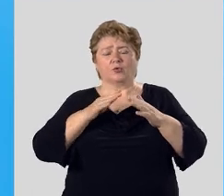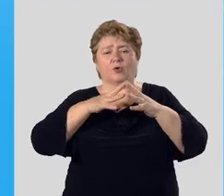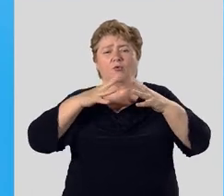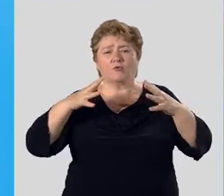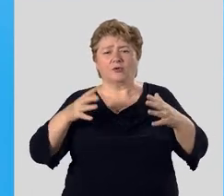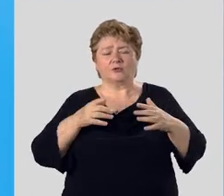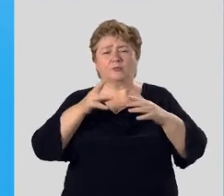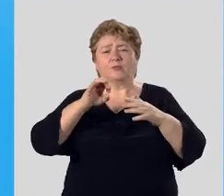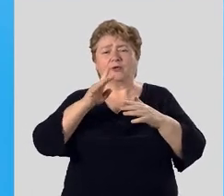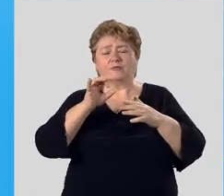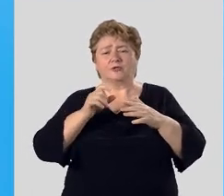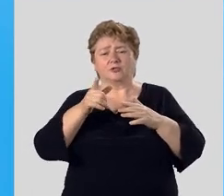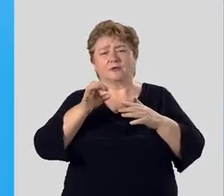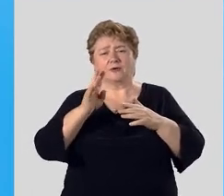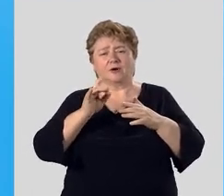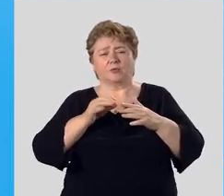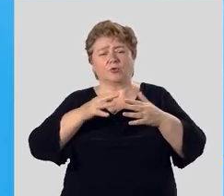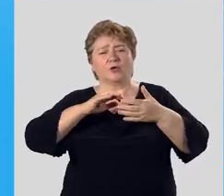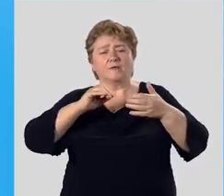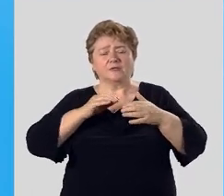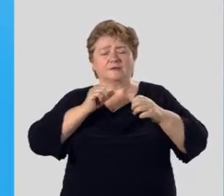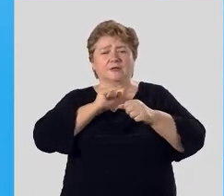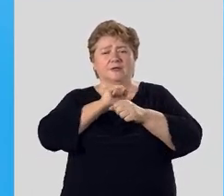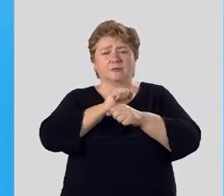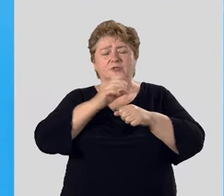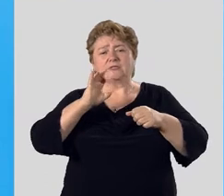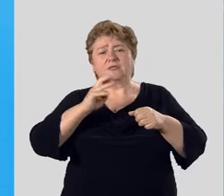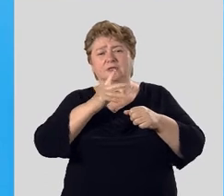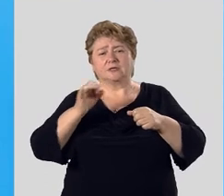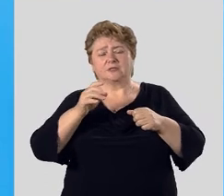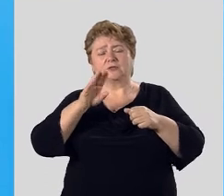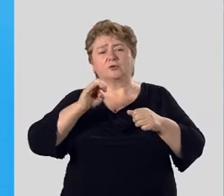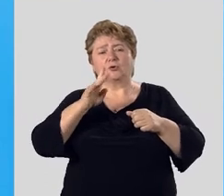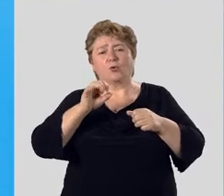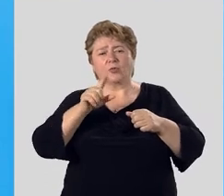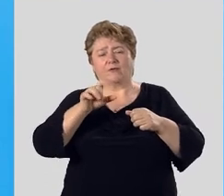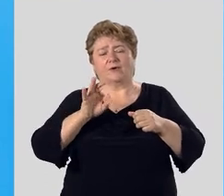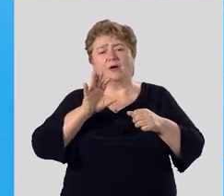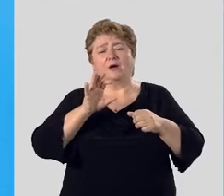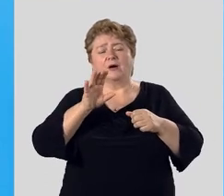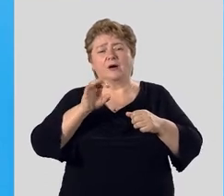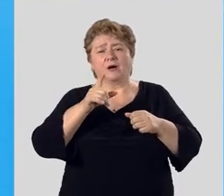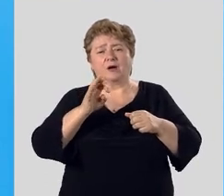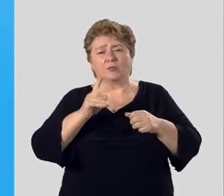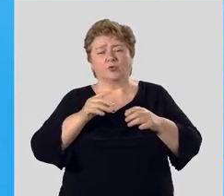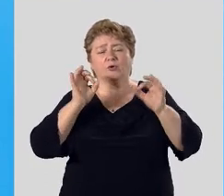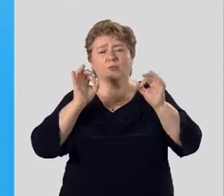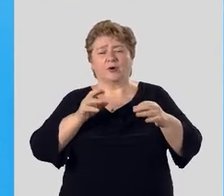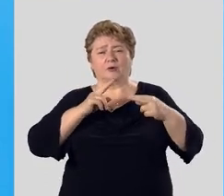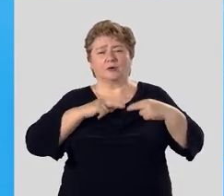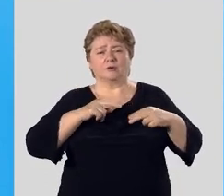увеличение уровня периферического гормона вызывает торможение секреции тропного гормона.